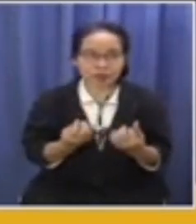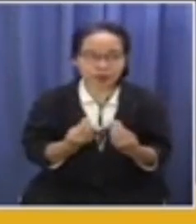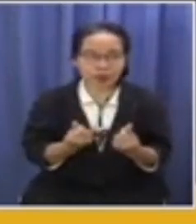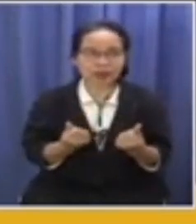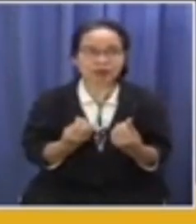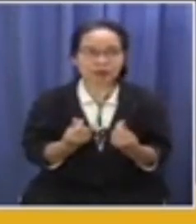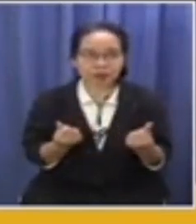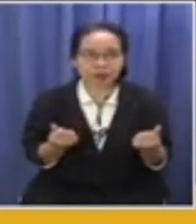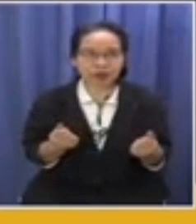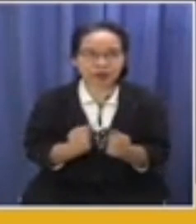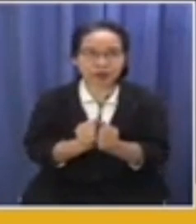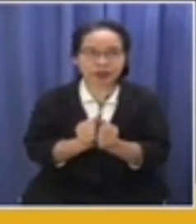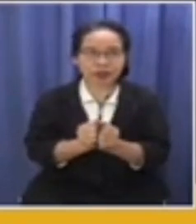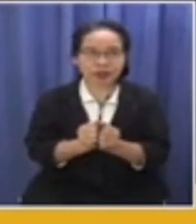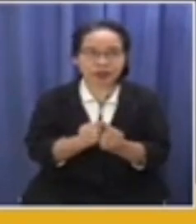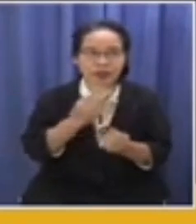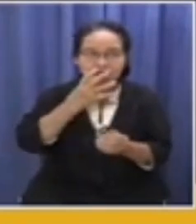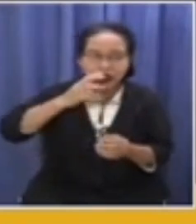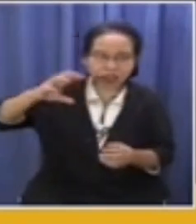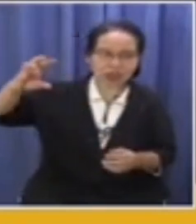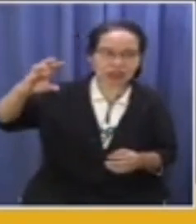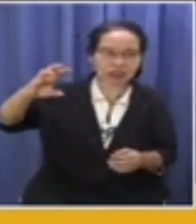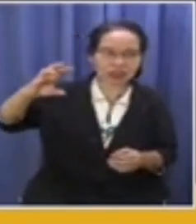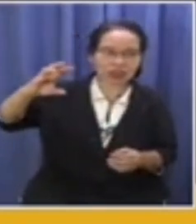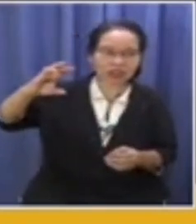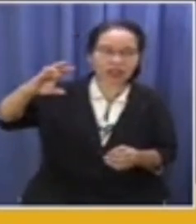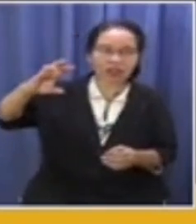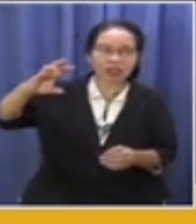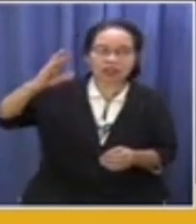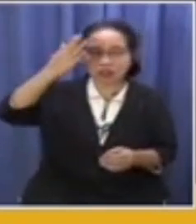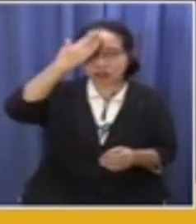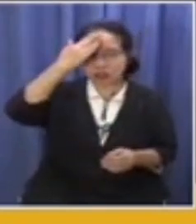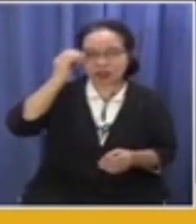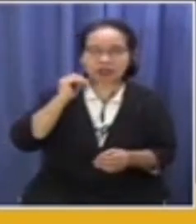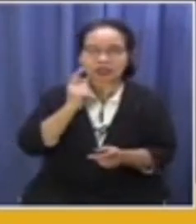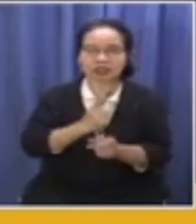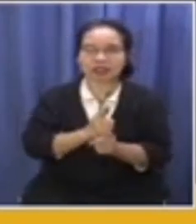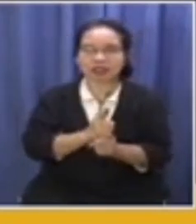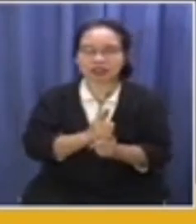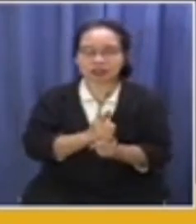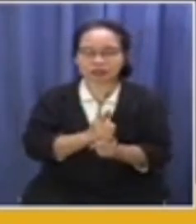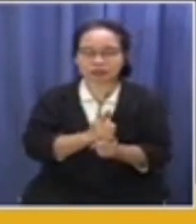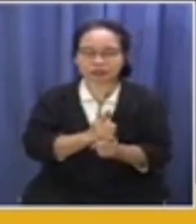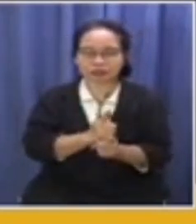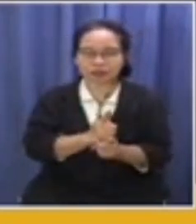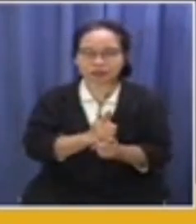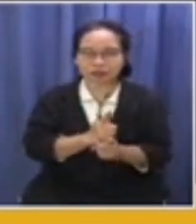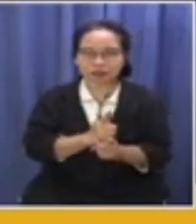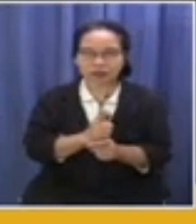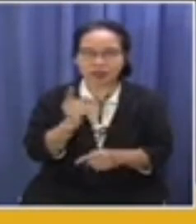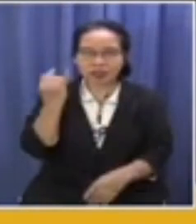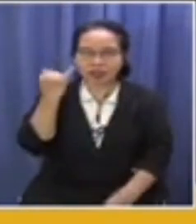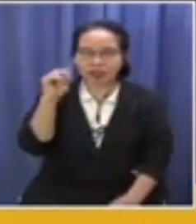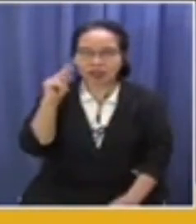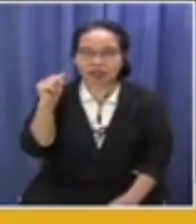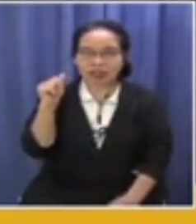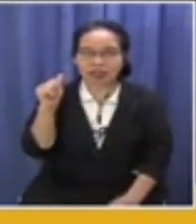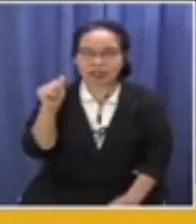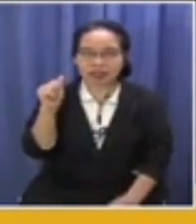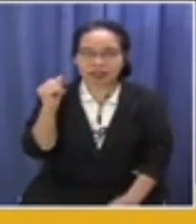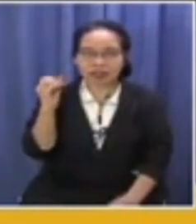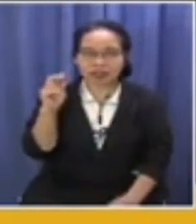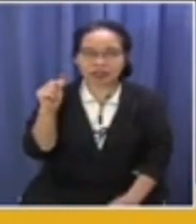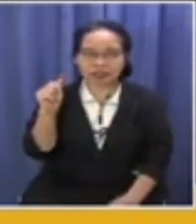langit ay matutunaw Sa matinding init Alam mo po kapatid na llyana